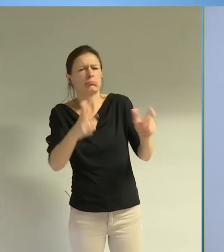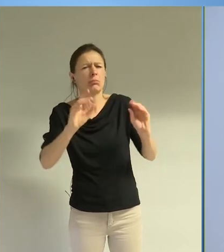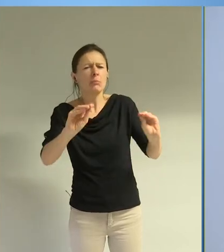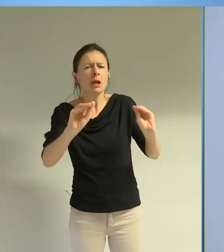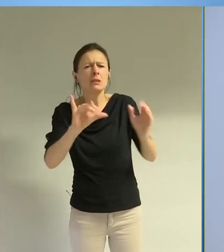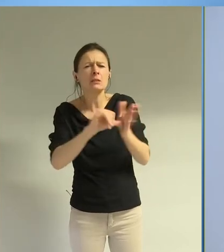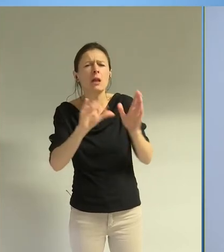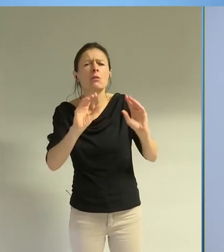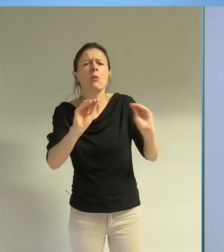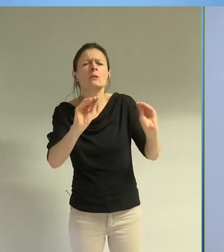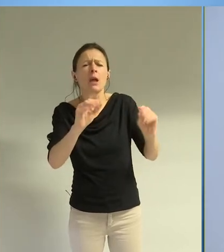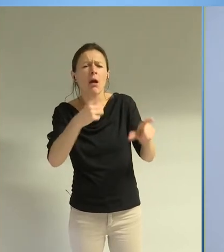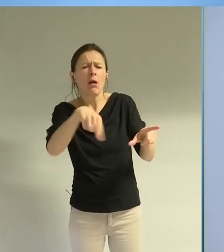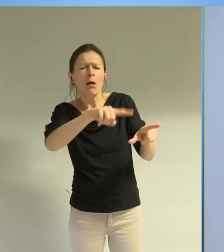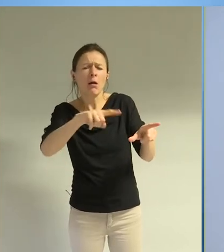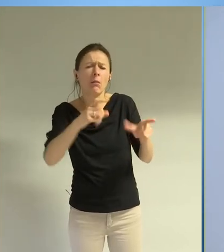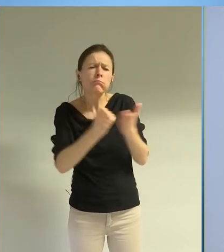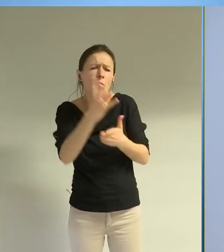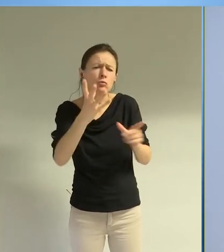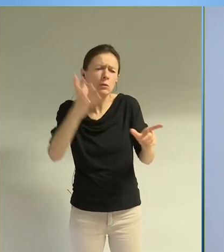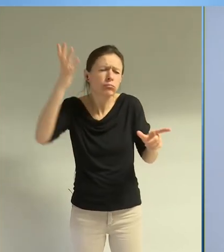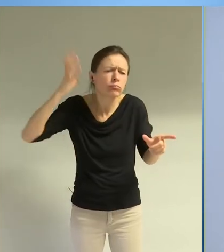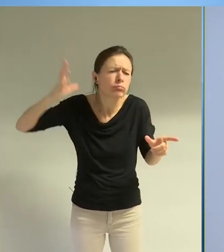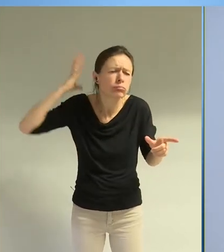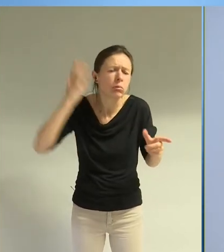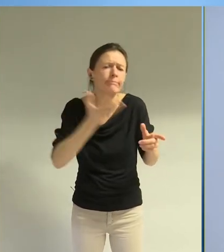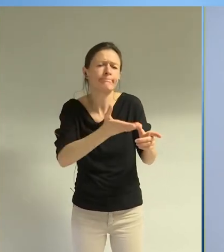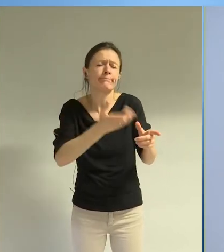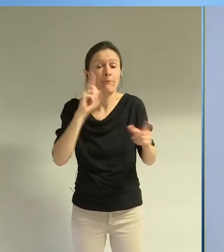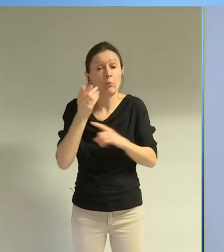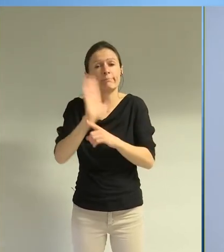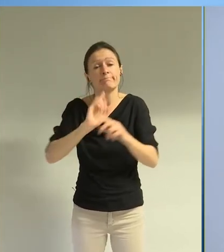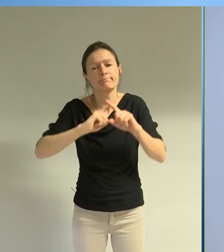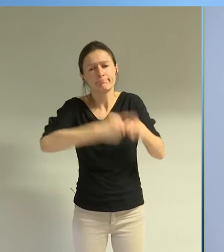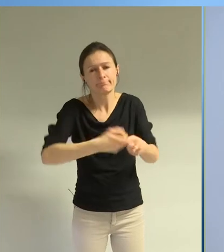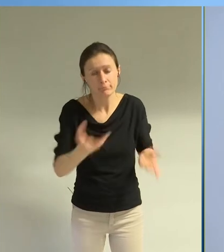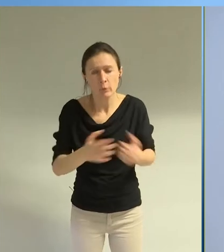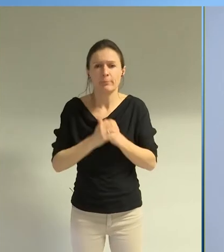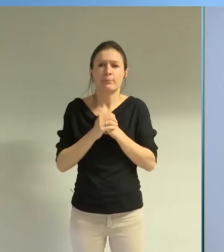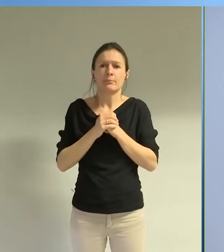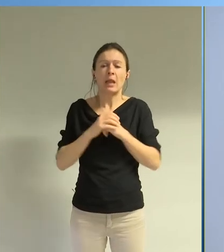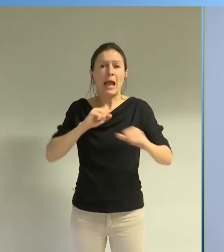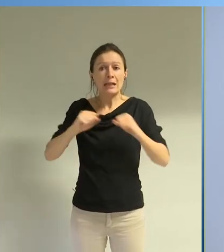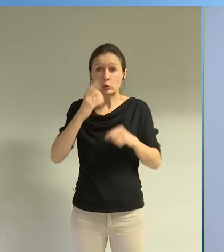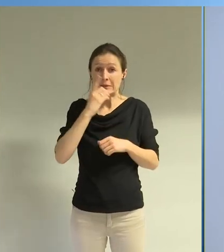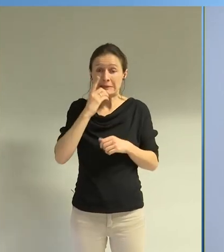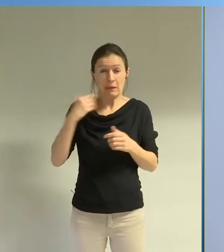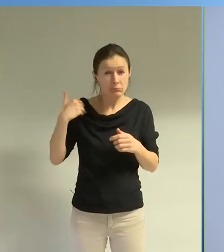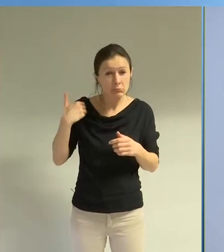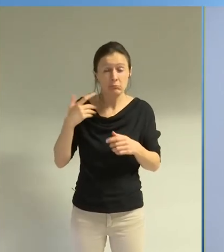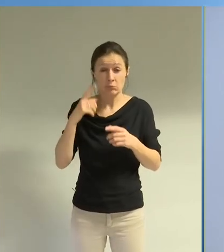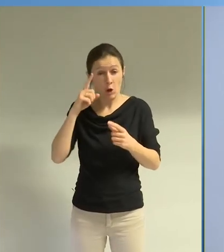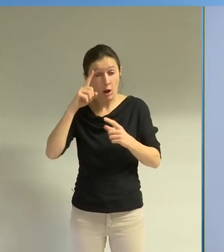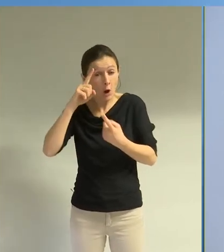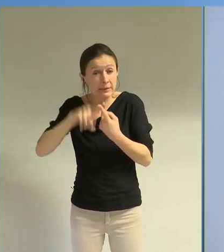toutes nos actions ont été dévoilées dans le plan de décembre toutes ces actions vont dans ce sens le coeur de ville est un lieu à